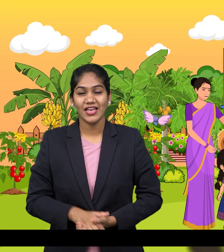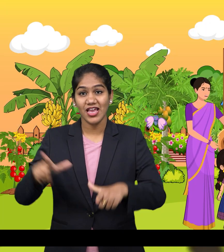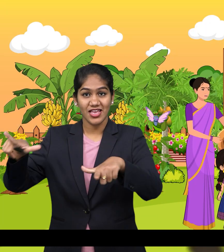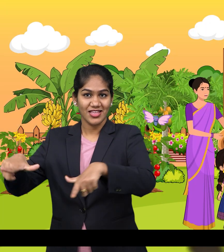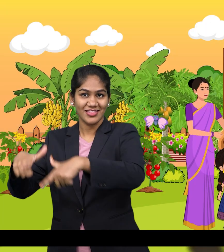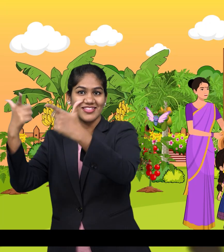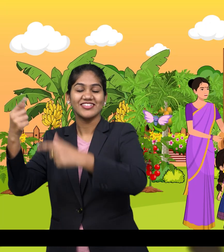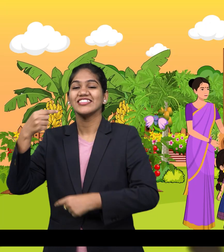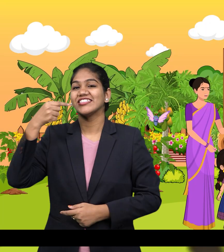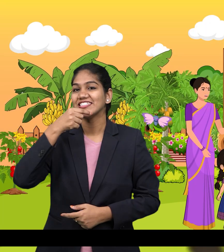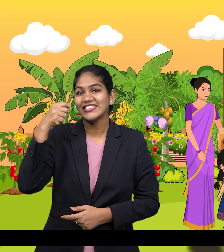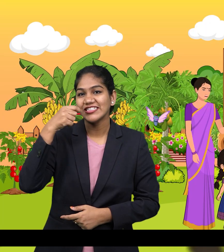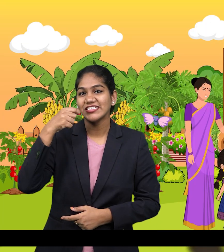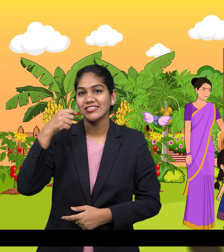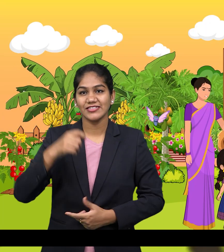వేప,